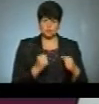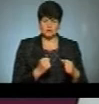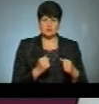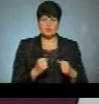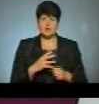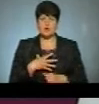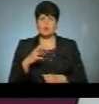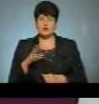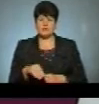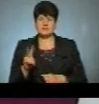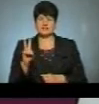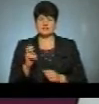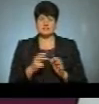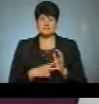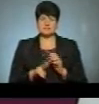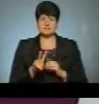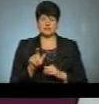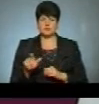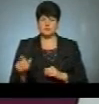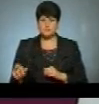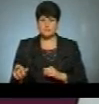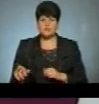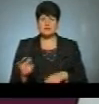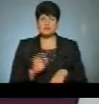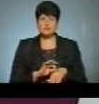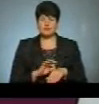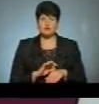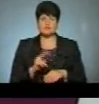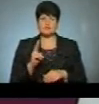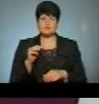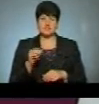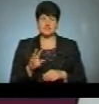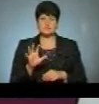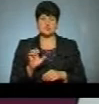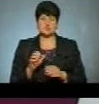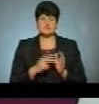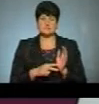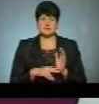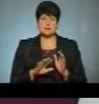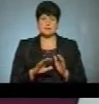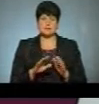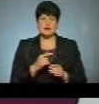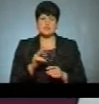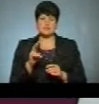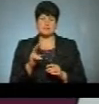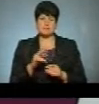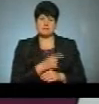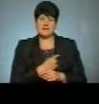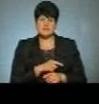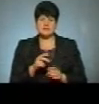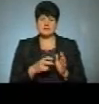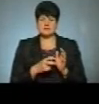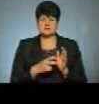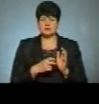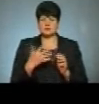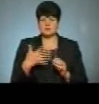померли 272 людини. Серед інфікованих 2154 медики і 754 дитини. На цій карті